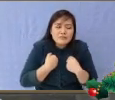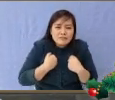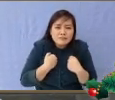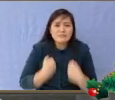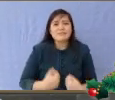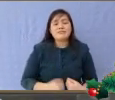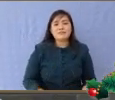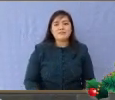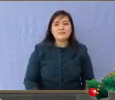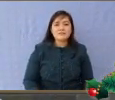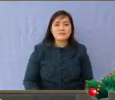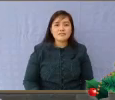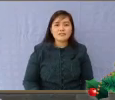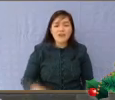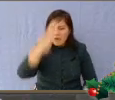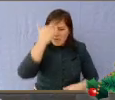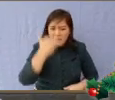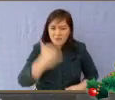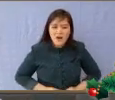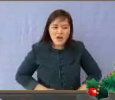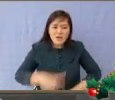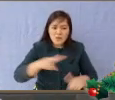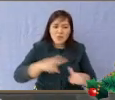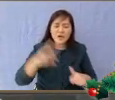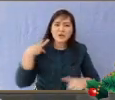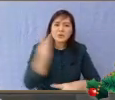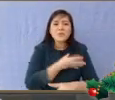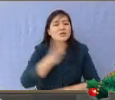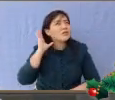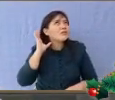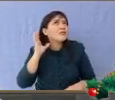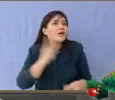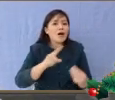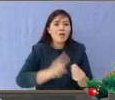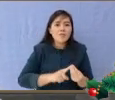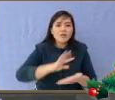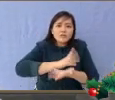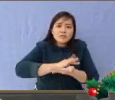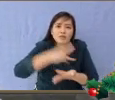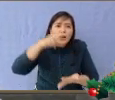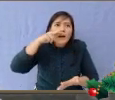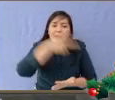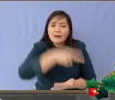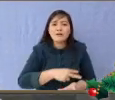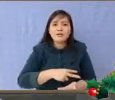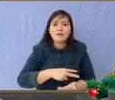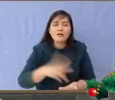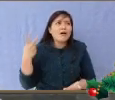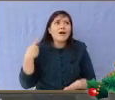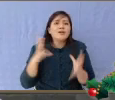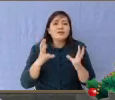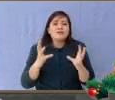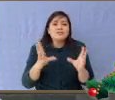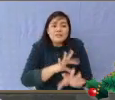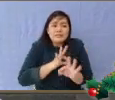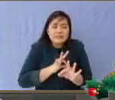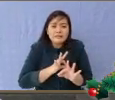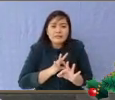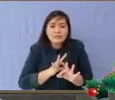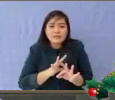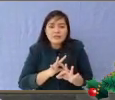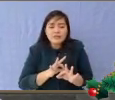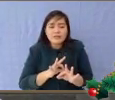narinig mo lang yung COVID-19, takot na takot ka na? At dinamay mo na yung isang buong barangay dahil sa iyong takot?